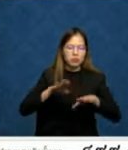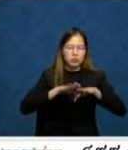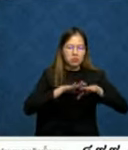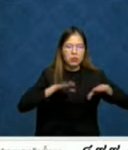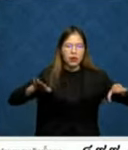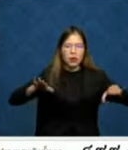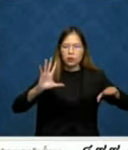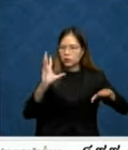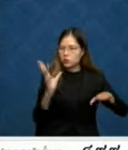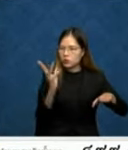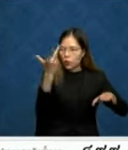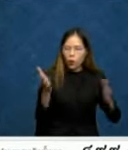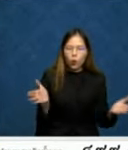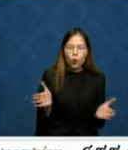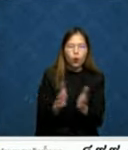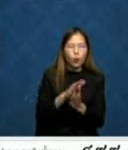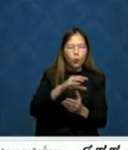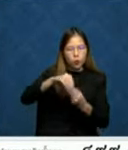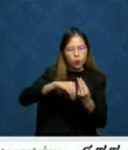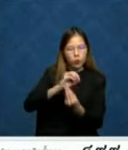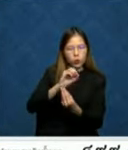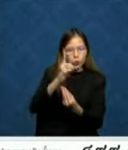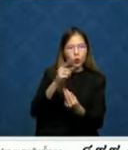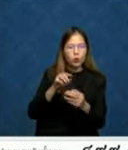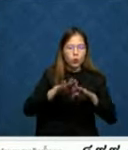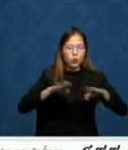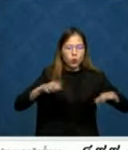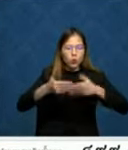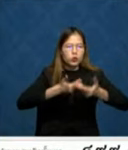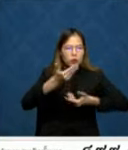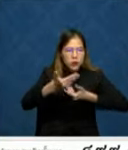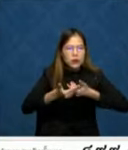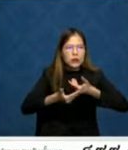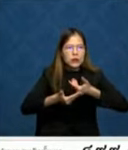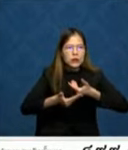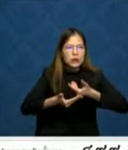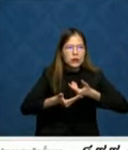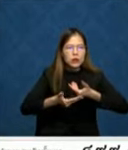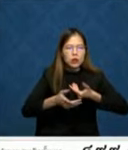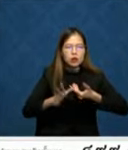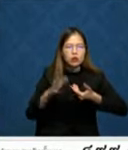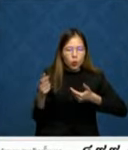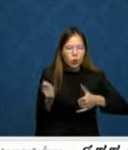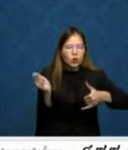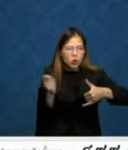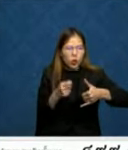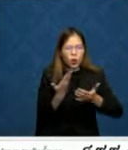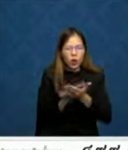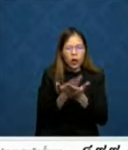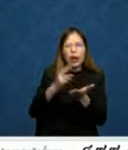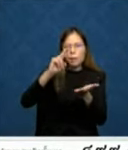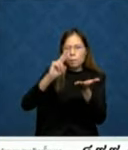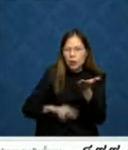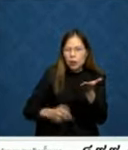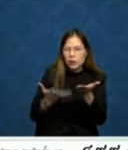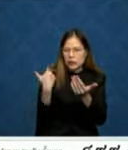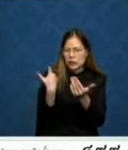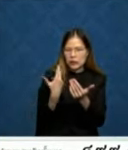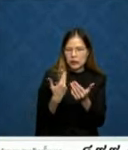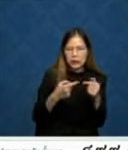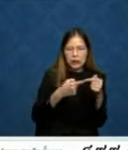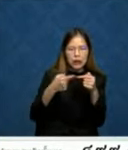ลการรวมธุรกิจที่เพิ่มอำนาจเหนือตลาดระดับนี้อย่างต่ำที่สุดก็ต้องมีโทษปรับหรือบังคับให้มีการถ่ายโอนร้าน